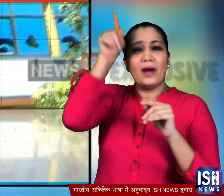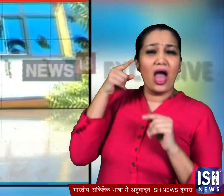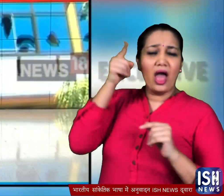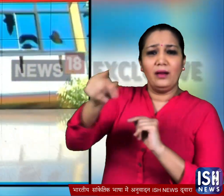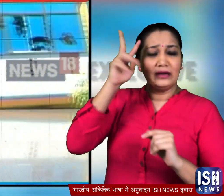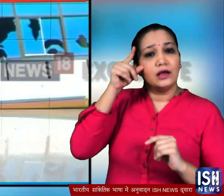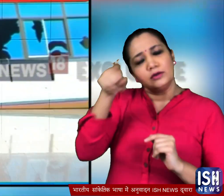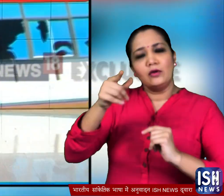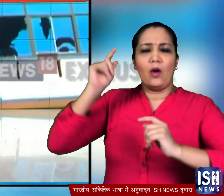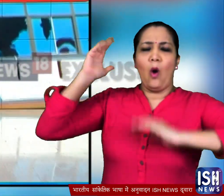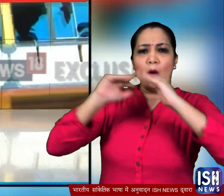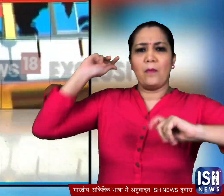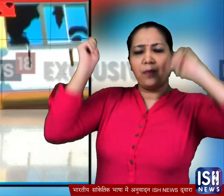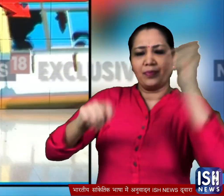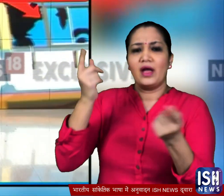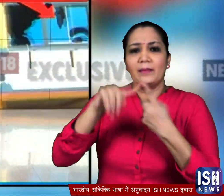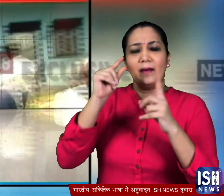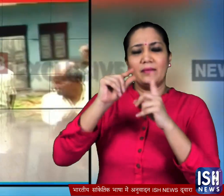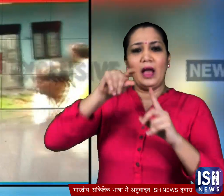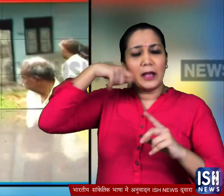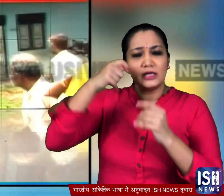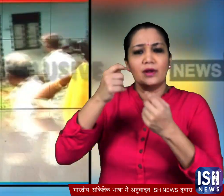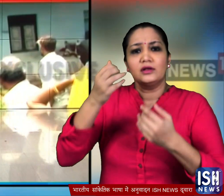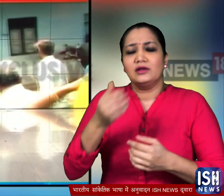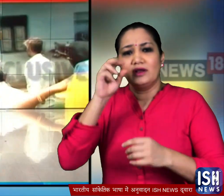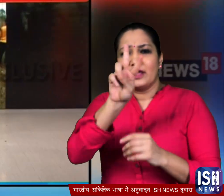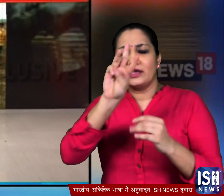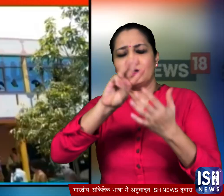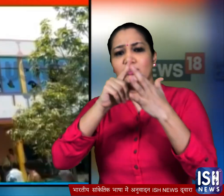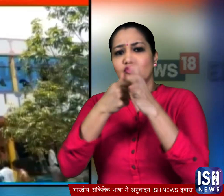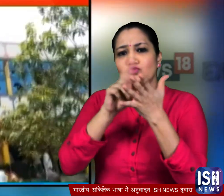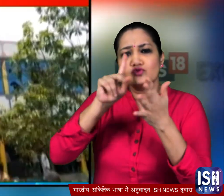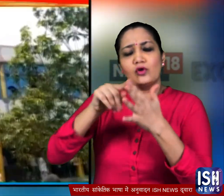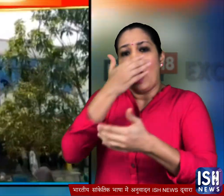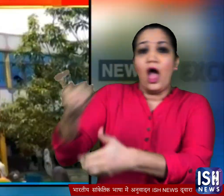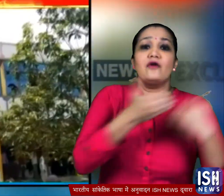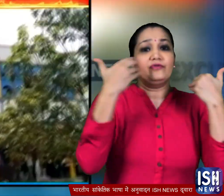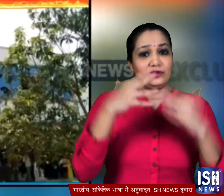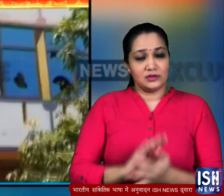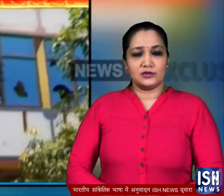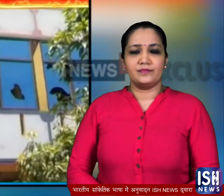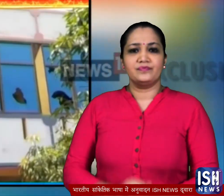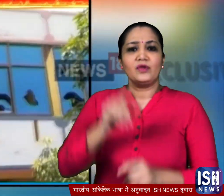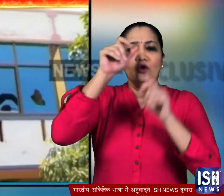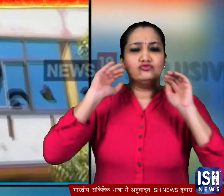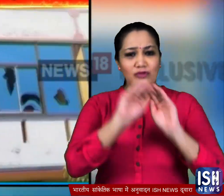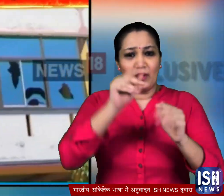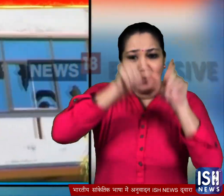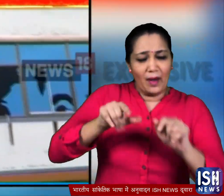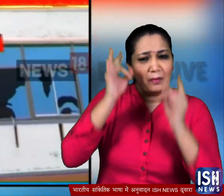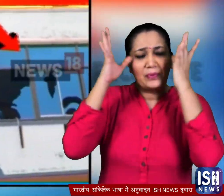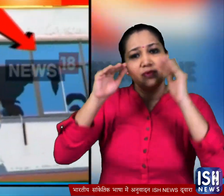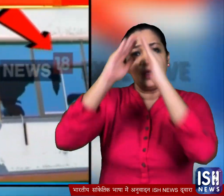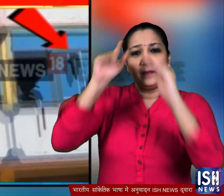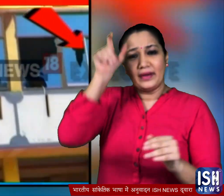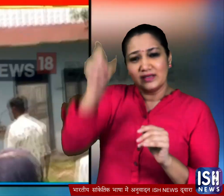दिया। 23 जून को वहां की एक पंचायत के सरपंच को सरेआम अगवा कर लिया गया था, जिससे उनके समर्थक भड़क गए और उन्होंने आरोपी